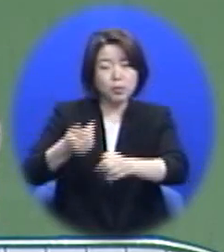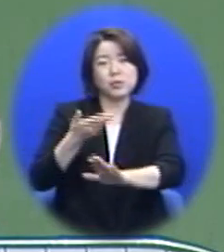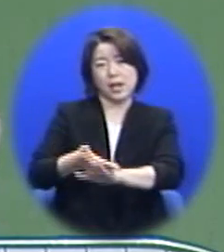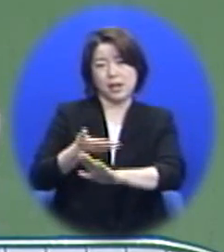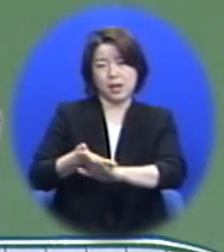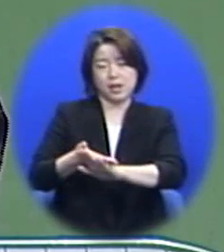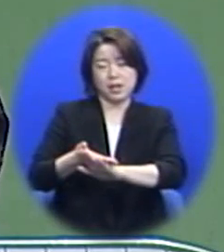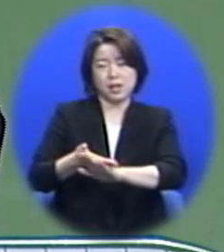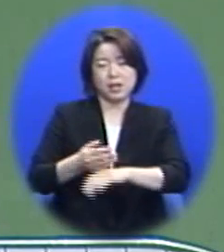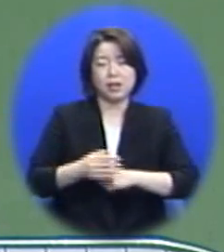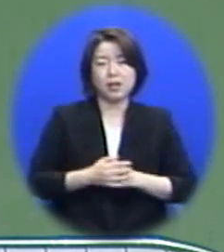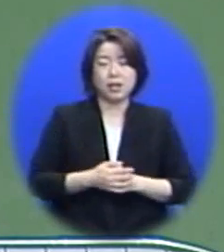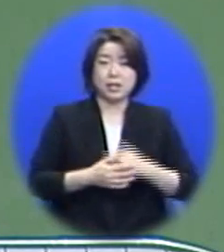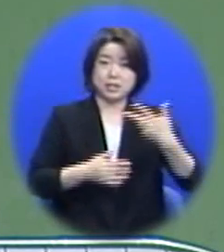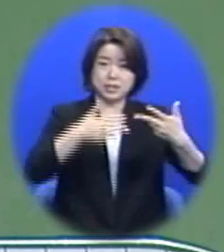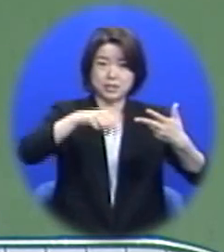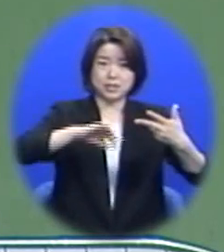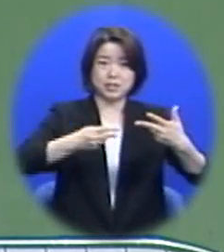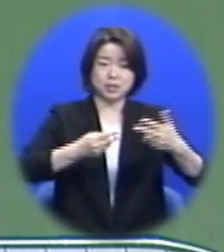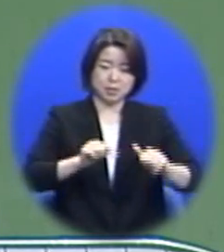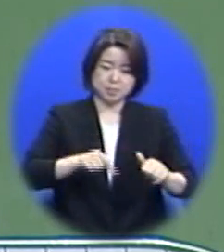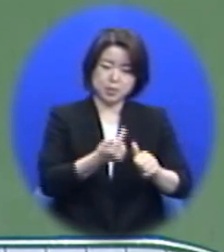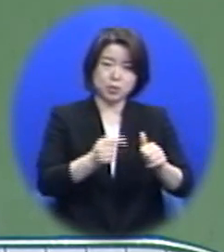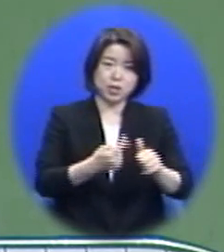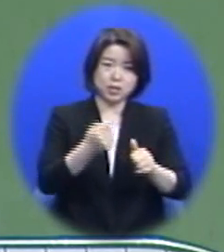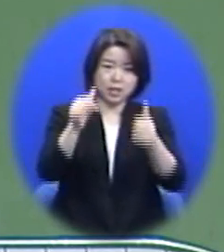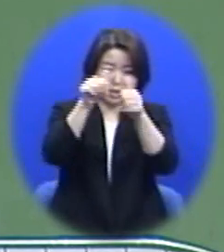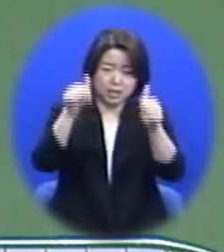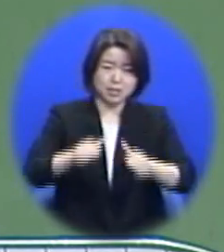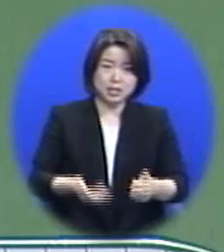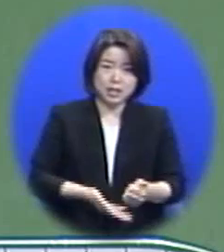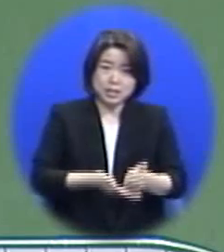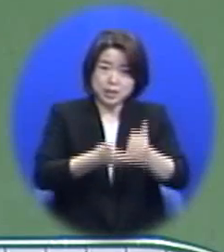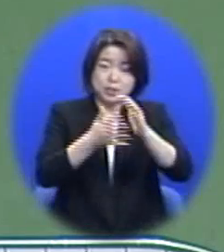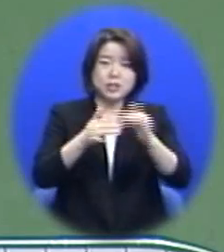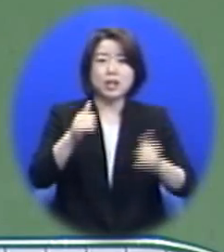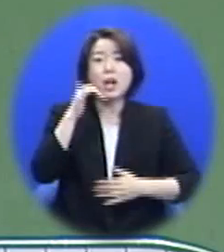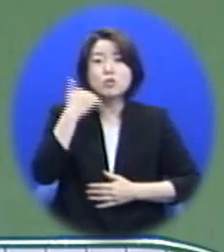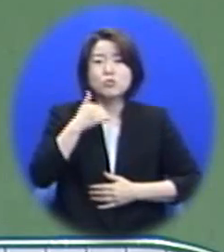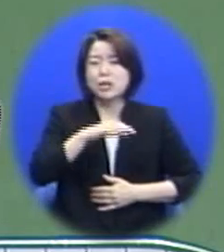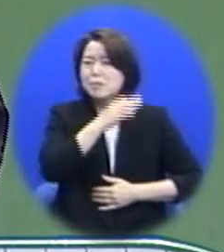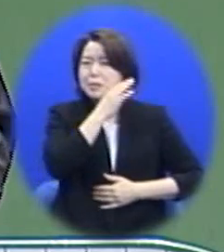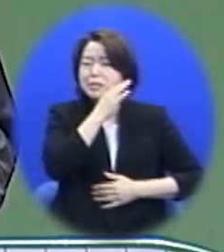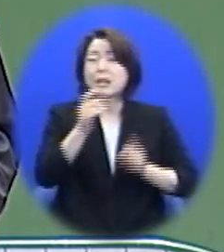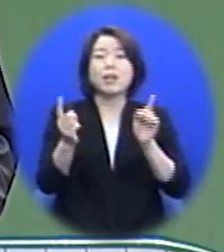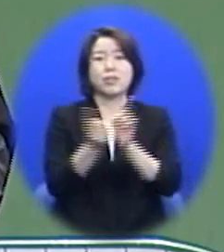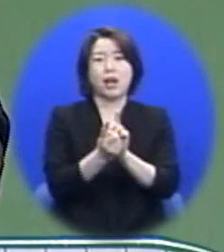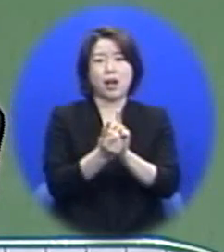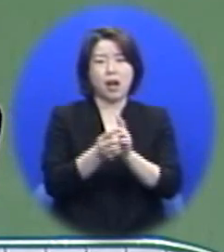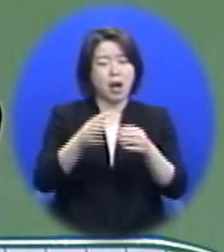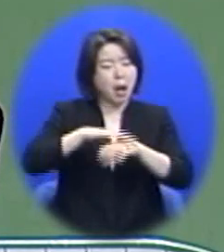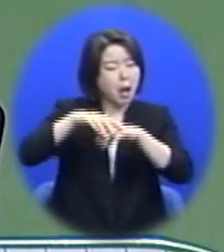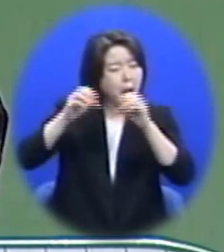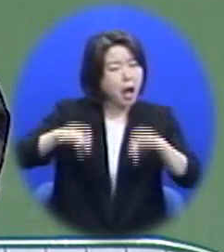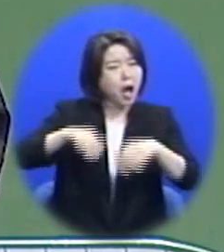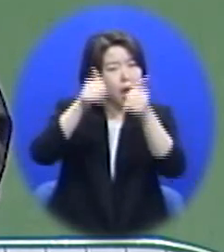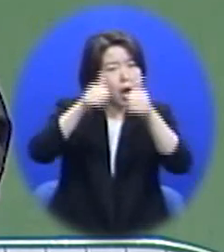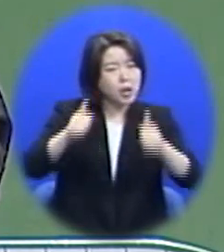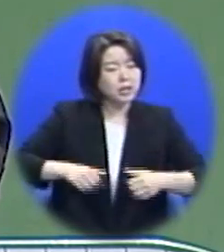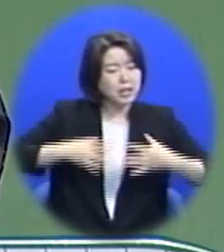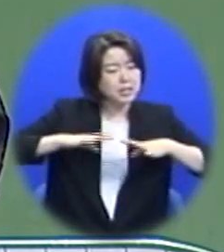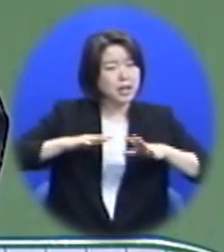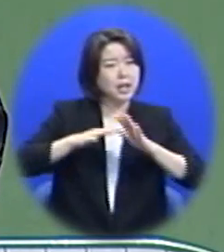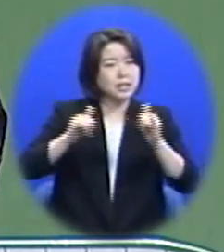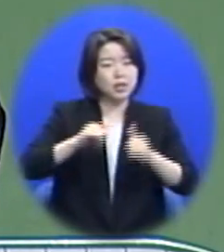다릅니다 7절 말씀에 조각된 신상을 섬기는 자는 누구나 수치를 당할 것이며 헛된 우상을 자랑하는 자들도